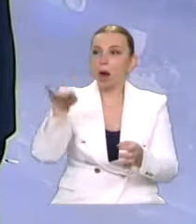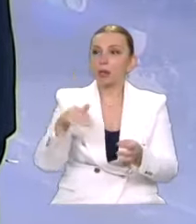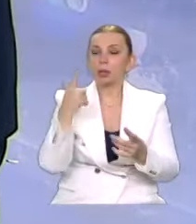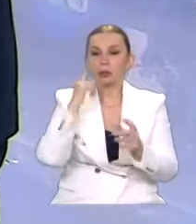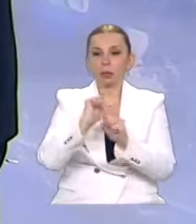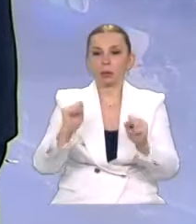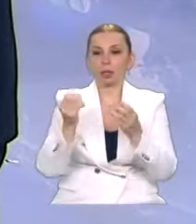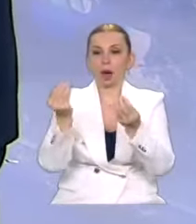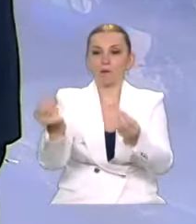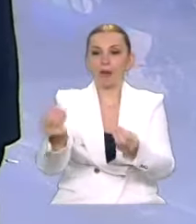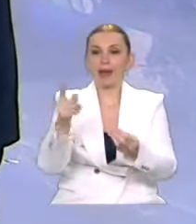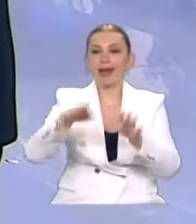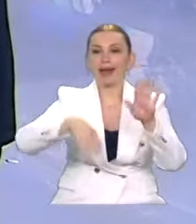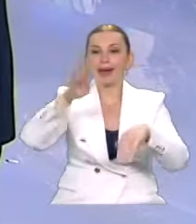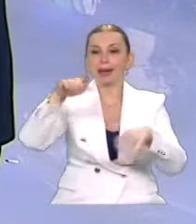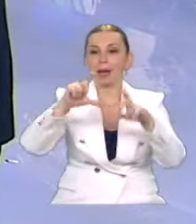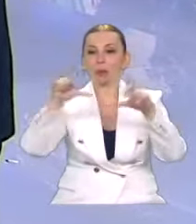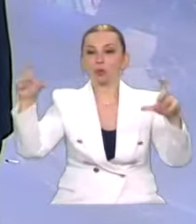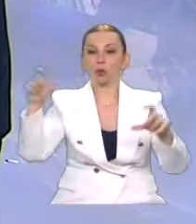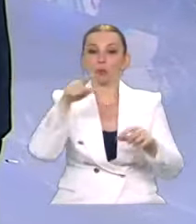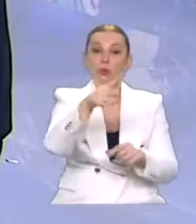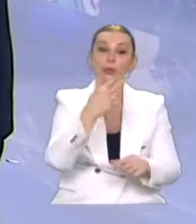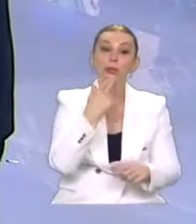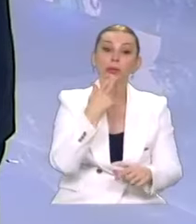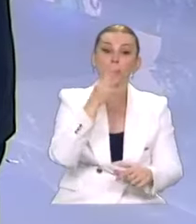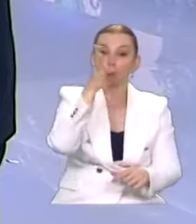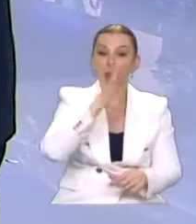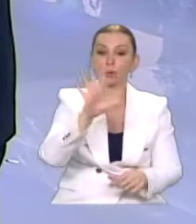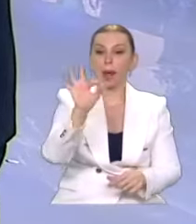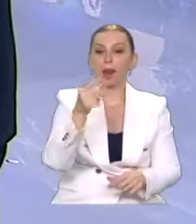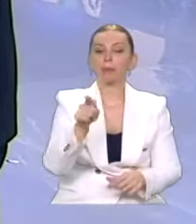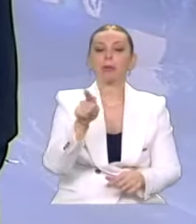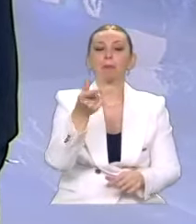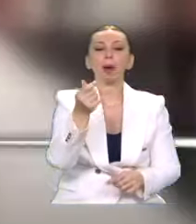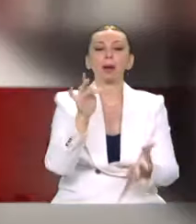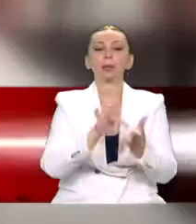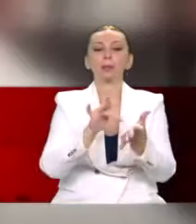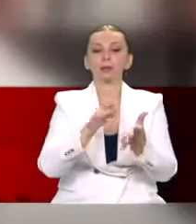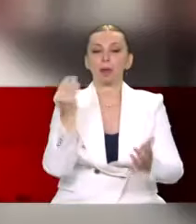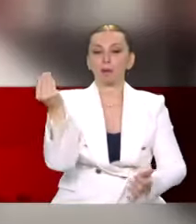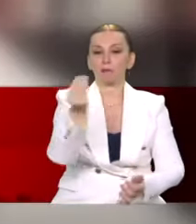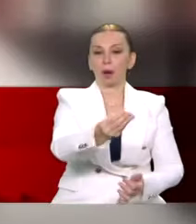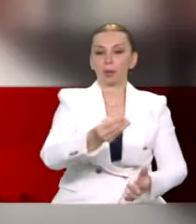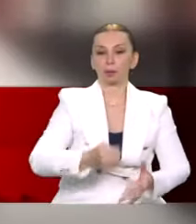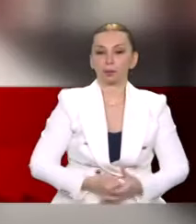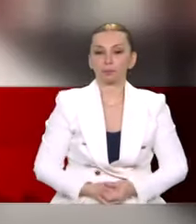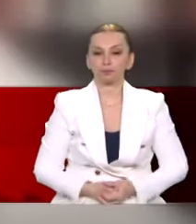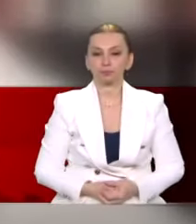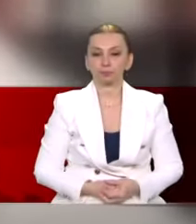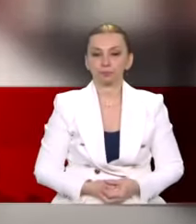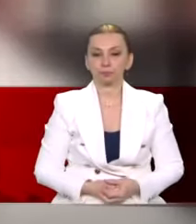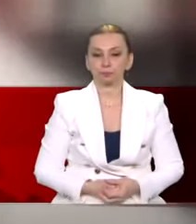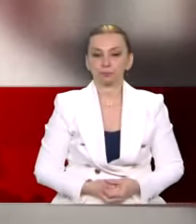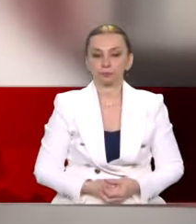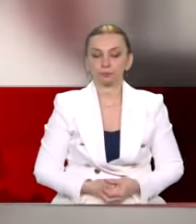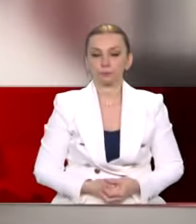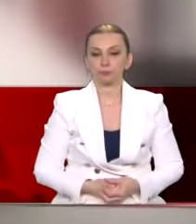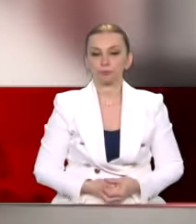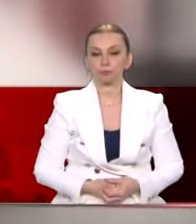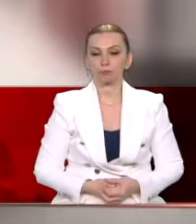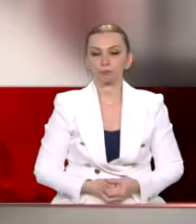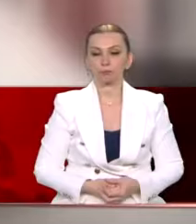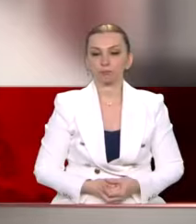Reklam kurulu o fenomene 550 bin lira para cezası kesti. Kadını affetmek sence doğru mu? Erkan